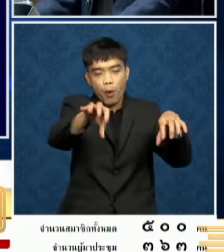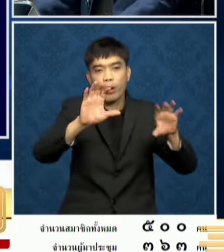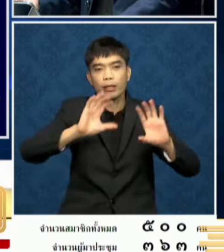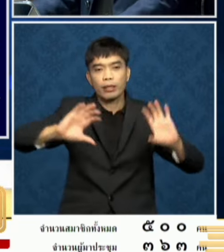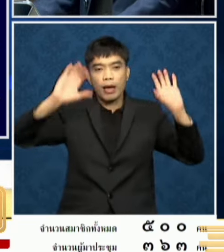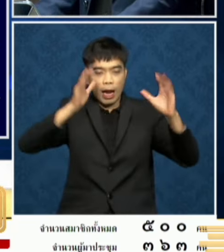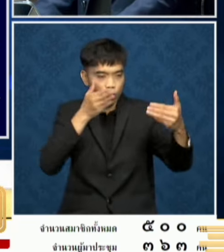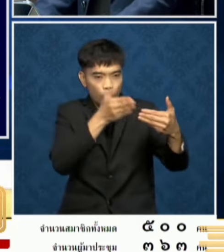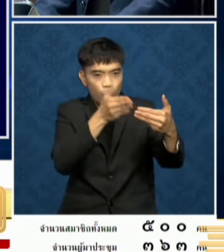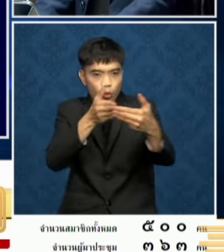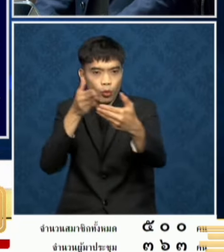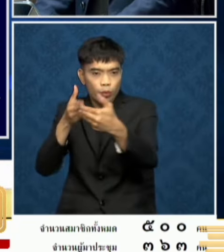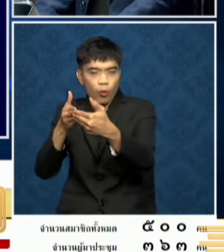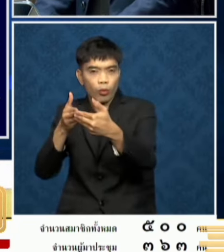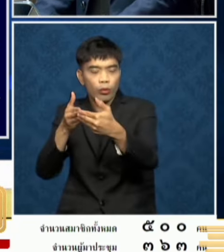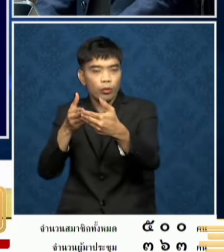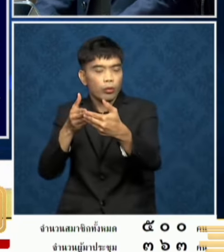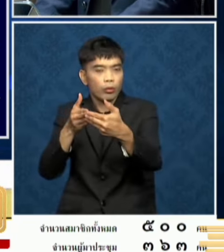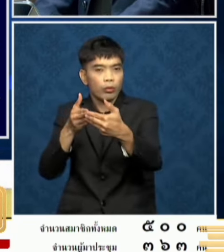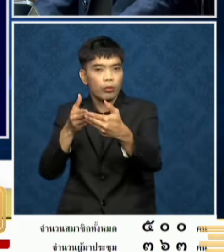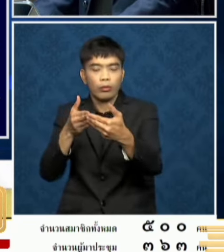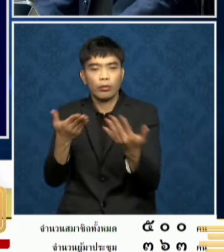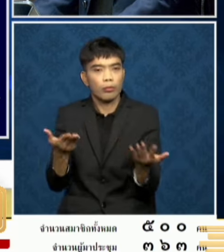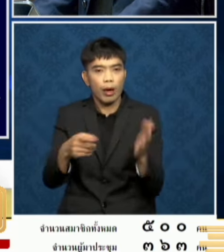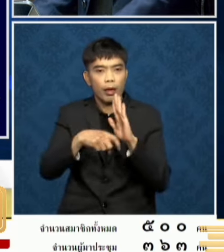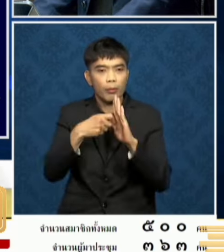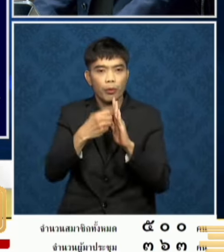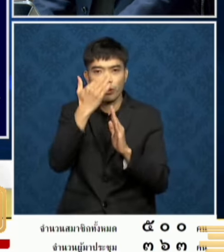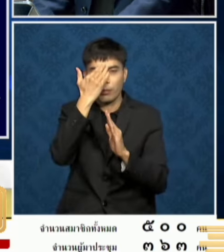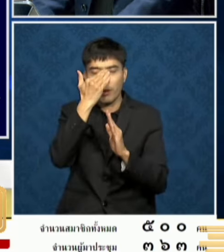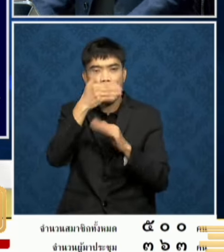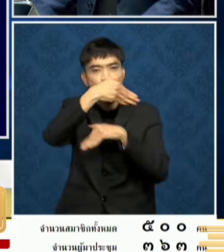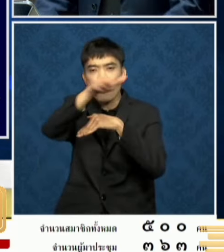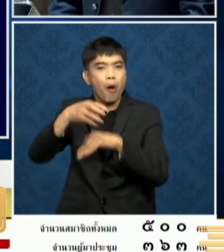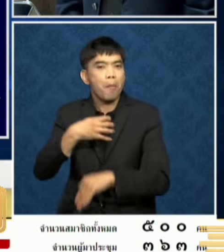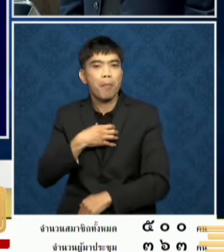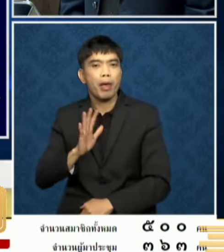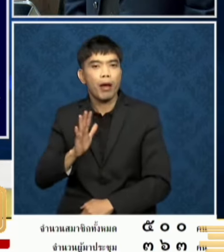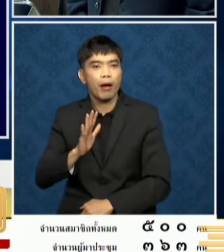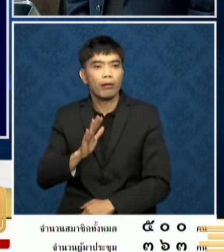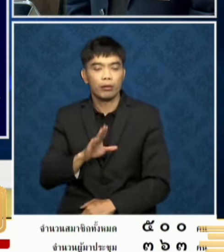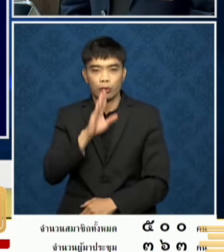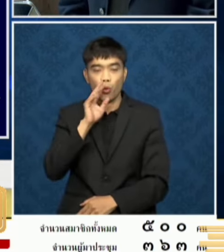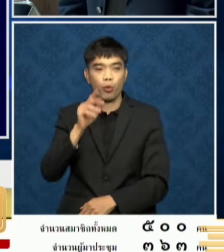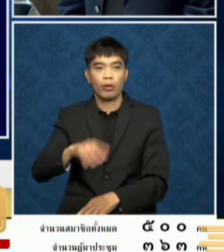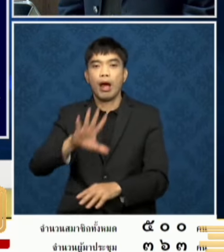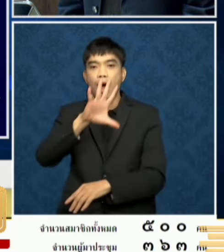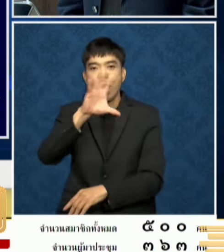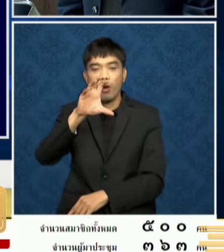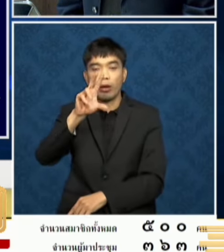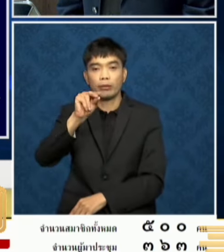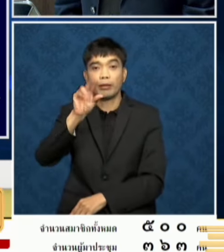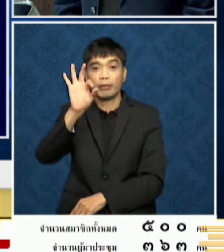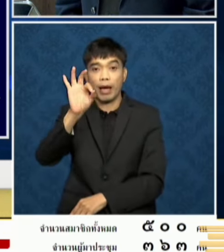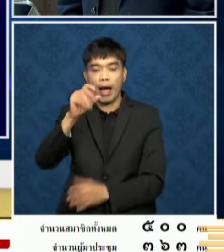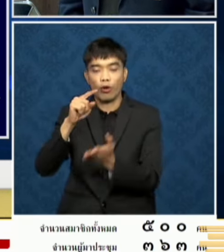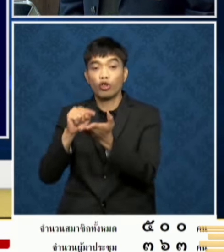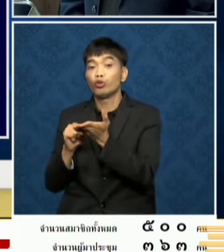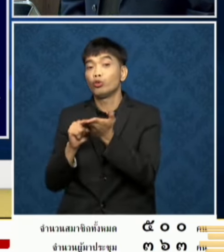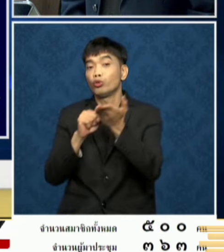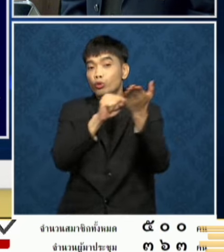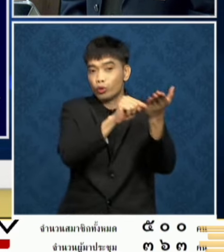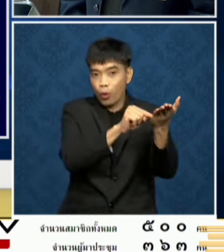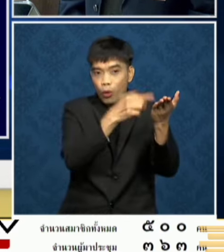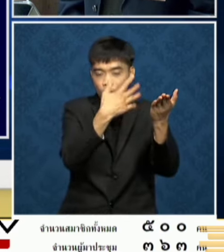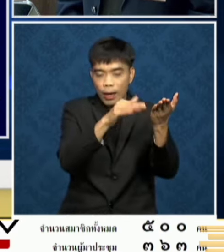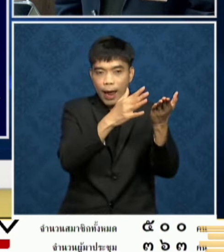ครับสไลด์ถัดไปครับจาก539เรื่องที่ส่งไปครับปรากฏว่าสุดท้ายเนี่ยได้รับการตรวจสอบ